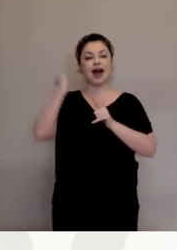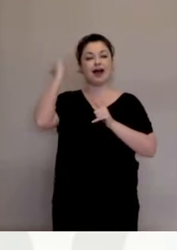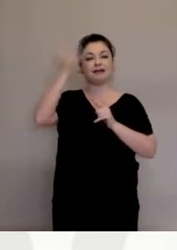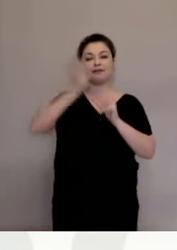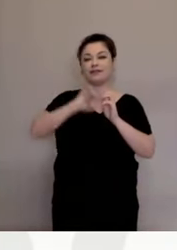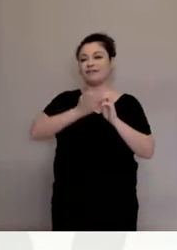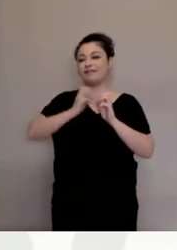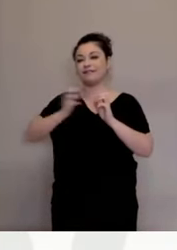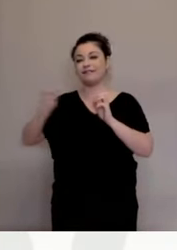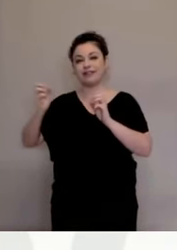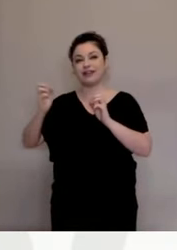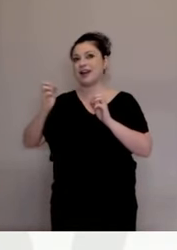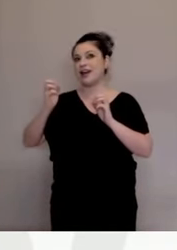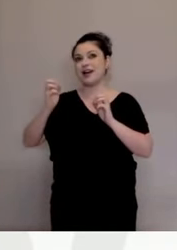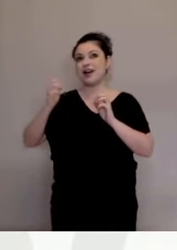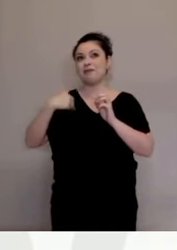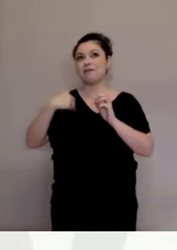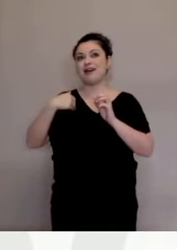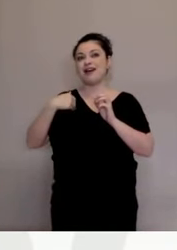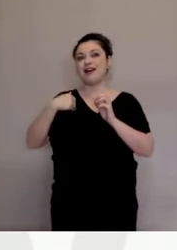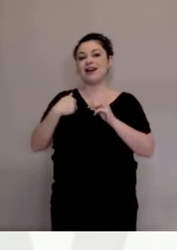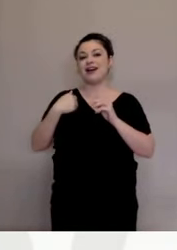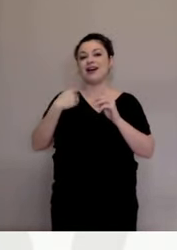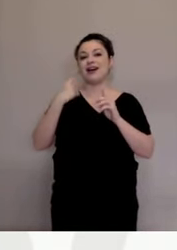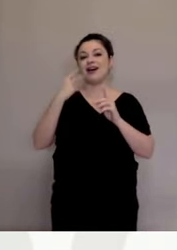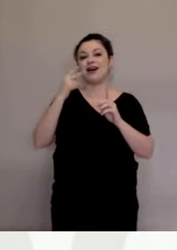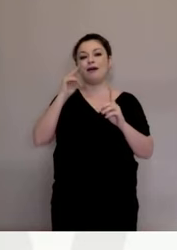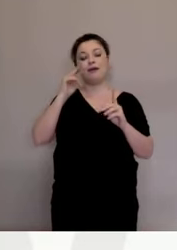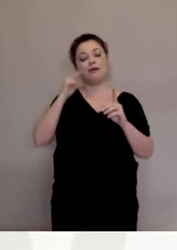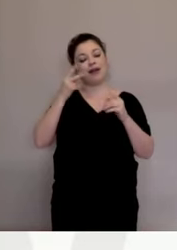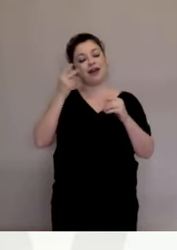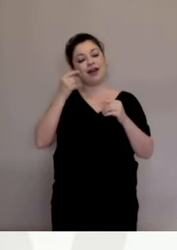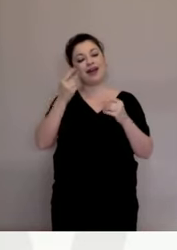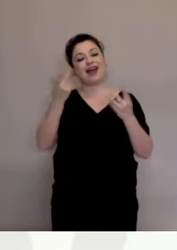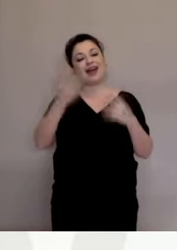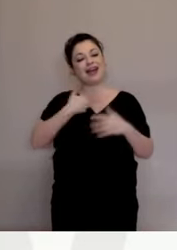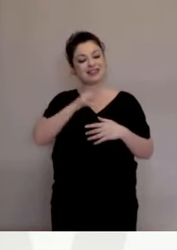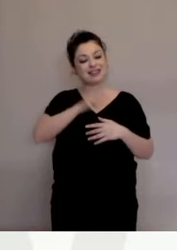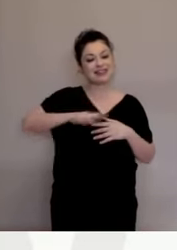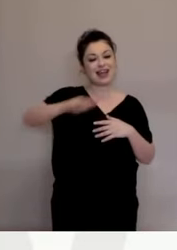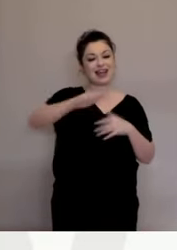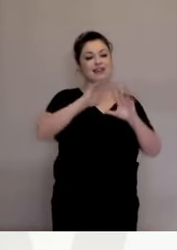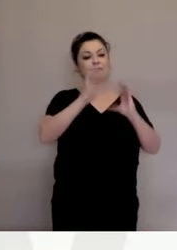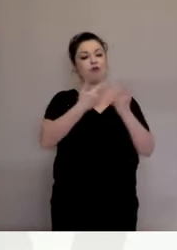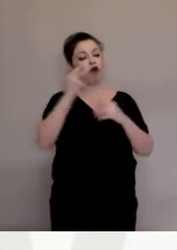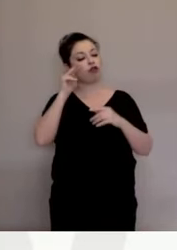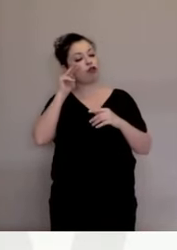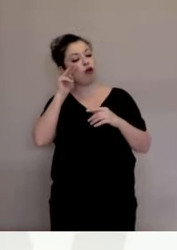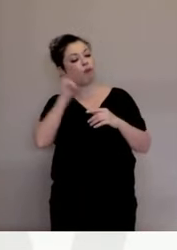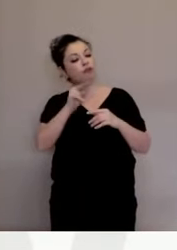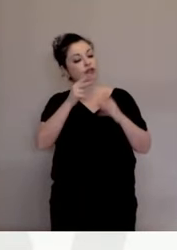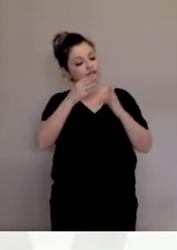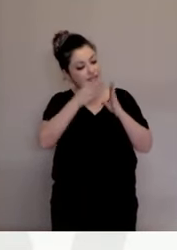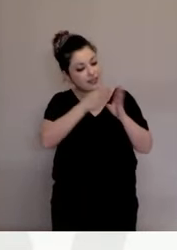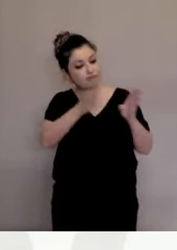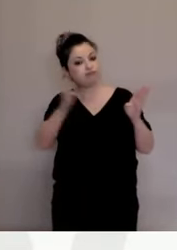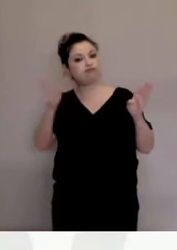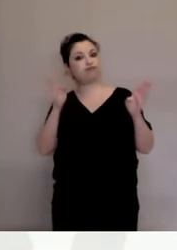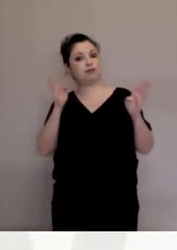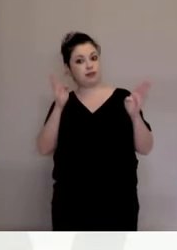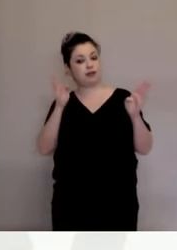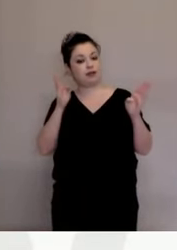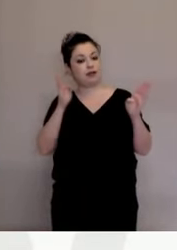Sicuramente questa visione aperta sul mondo e sull'esistenza, mi piacerebbe poterla declinare anche in